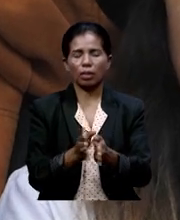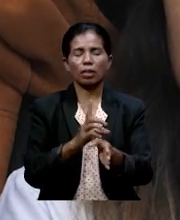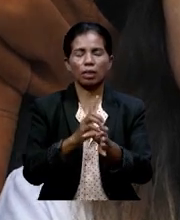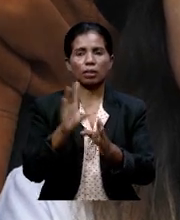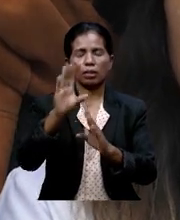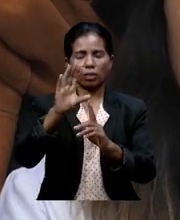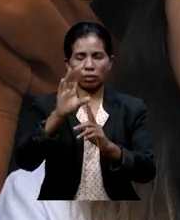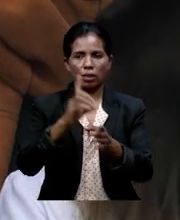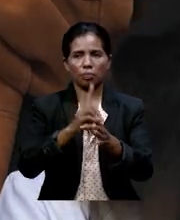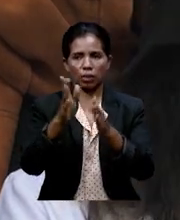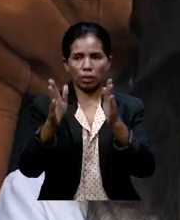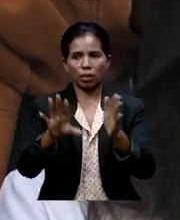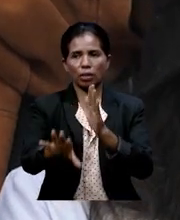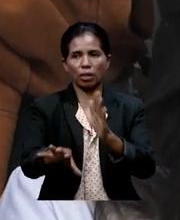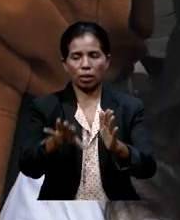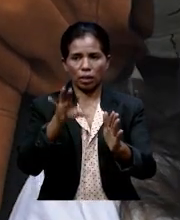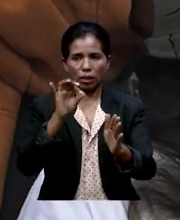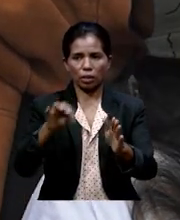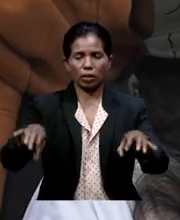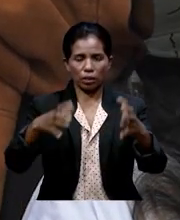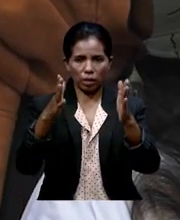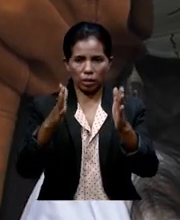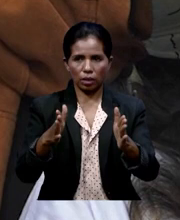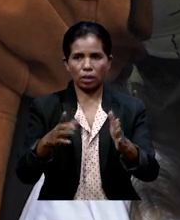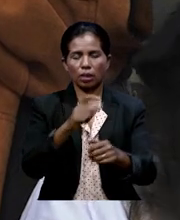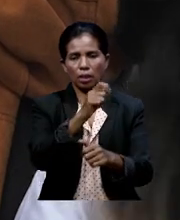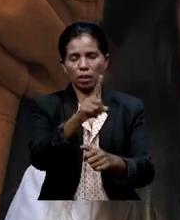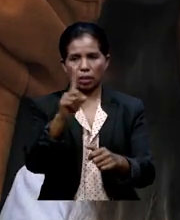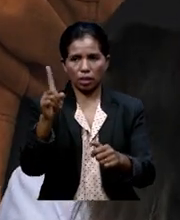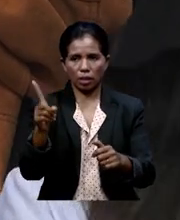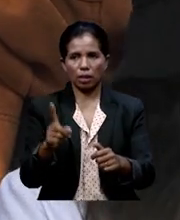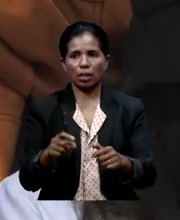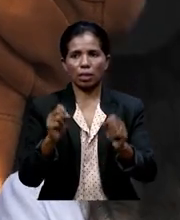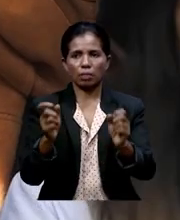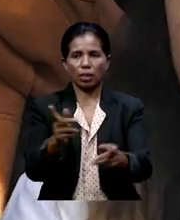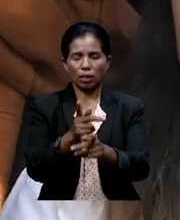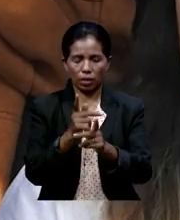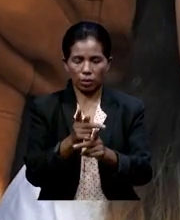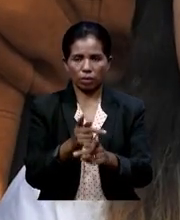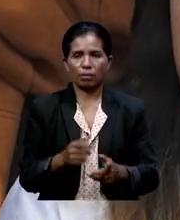sira at nomea ka hili funcionário ida-ida para asegura.